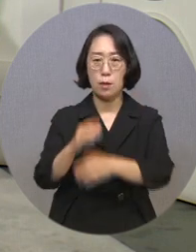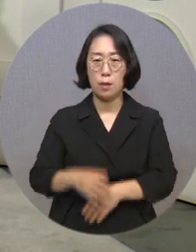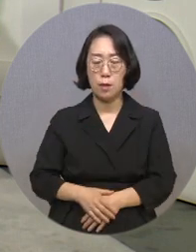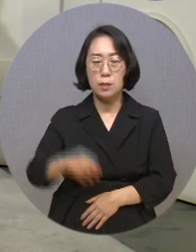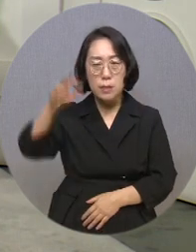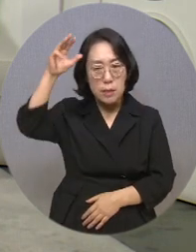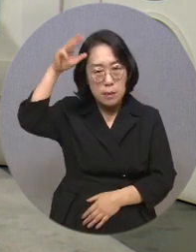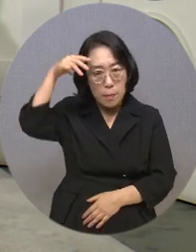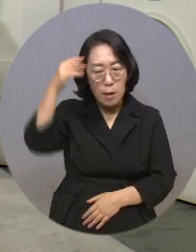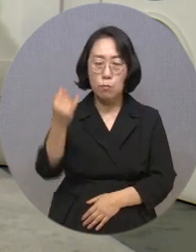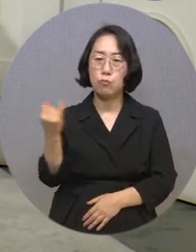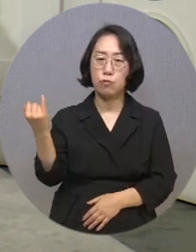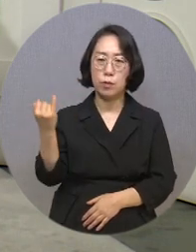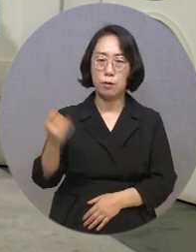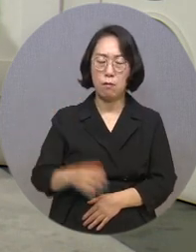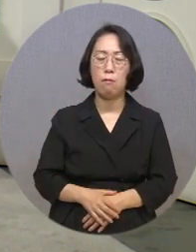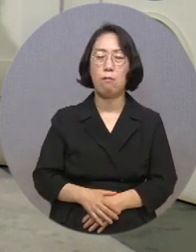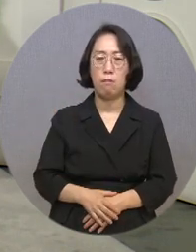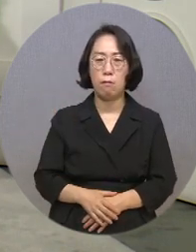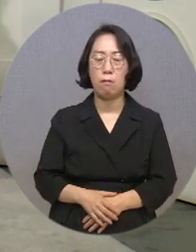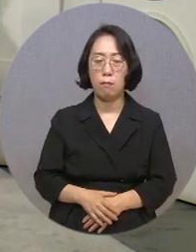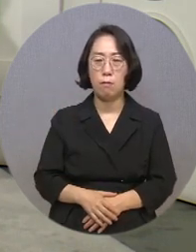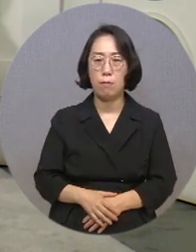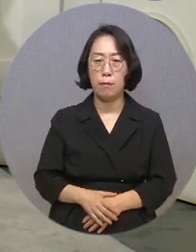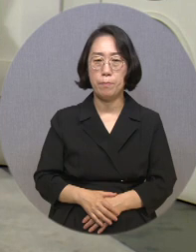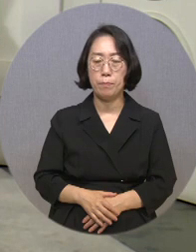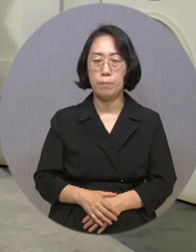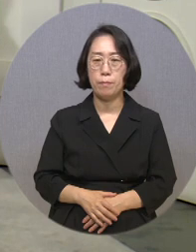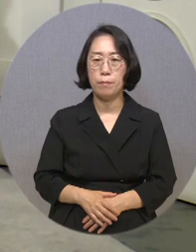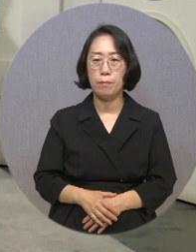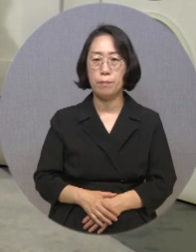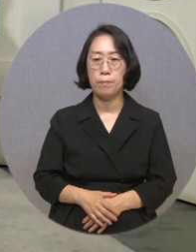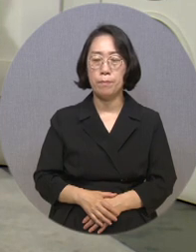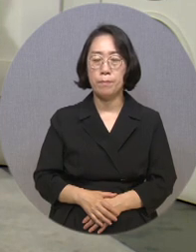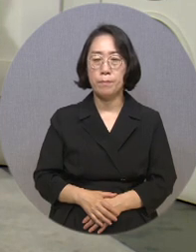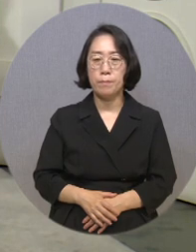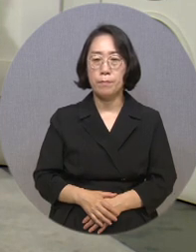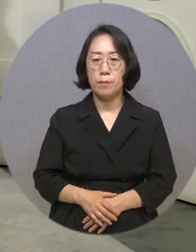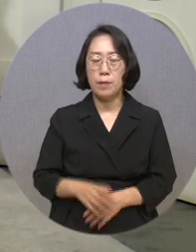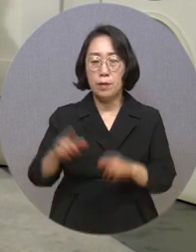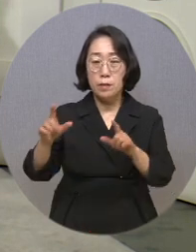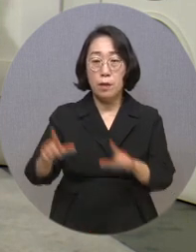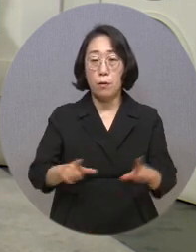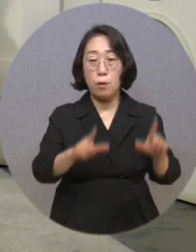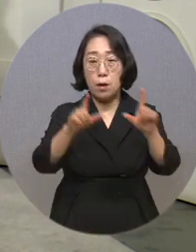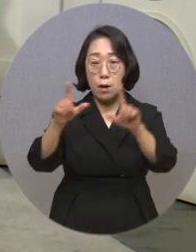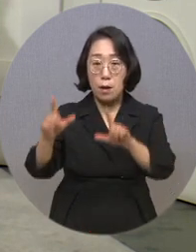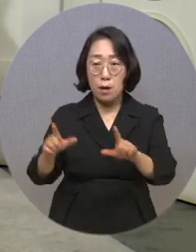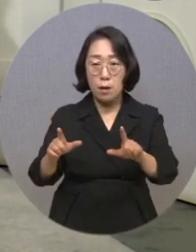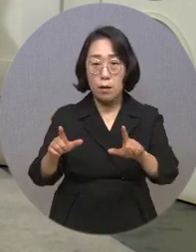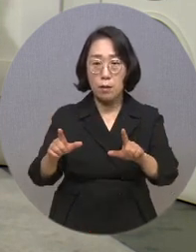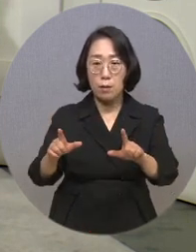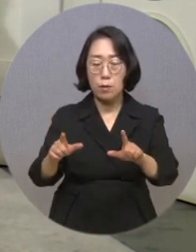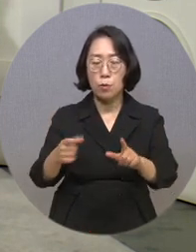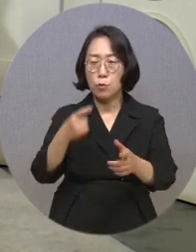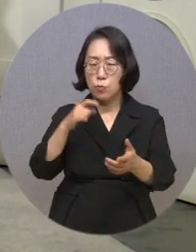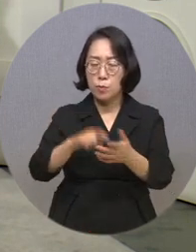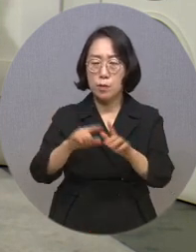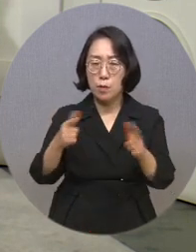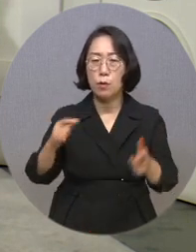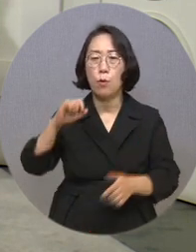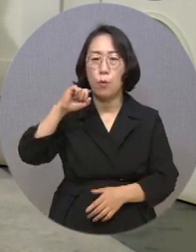치매가, 부인이. 그랬구나. 그래가지고 뭐 도대체 생활의 패턴이 다 무너지는,